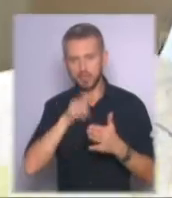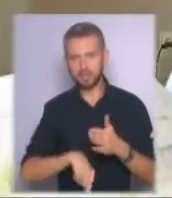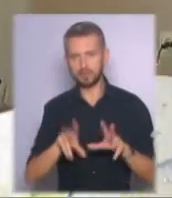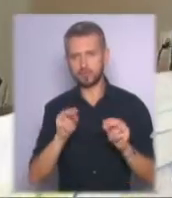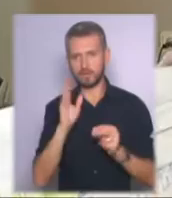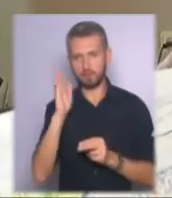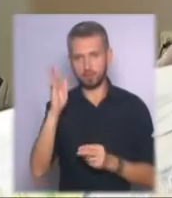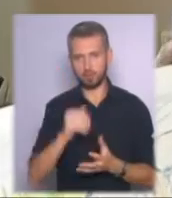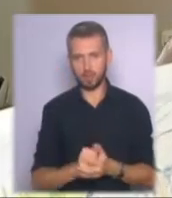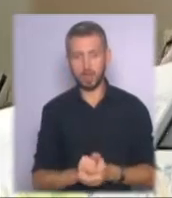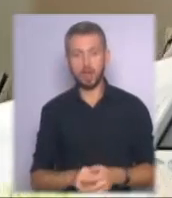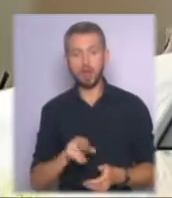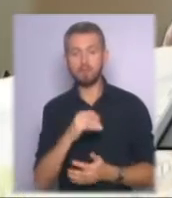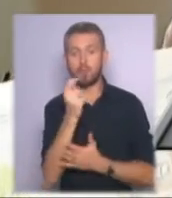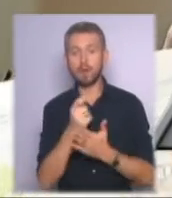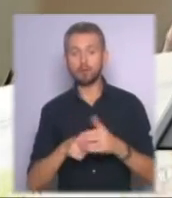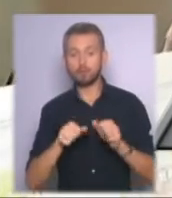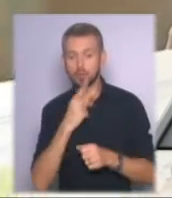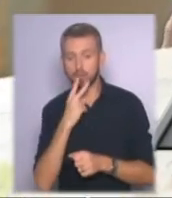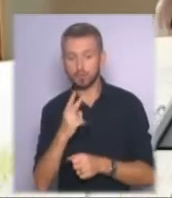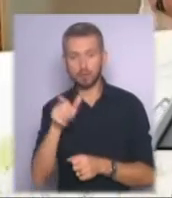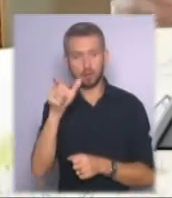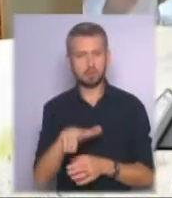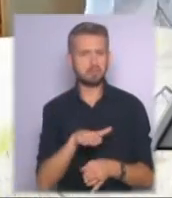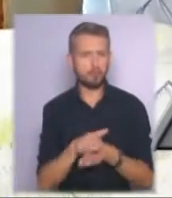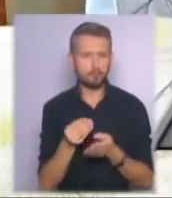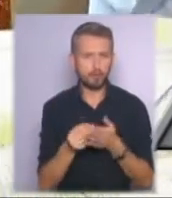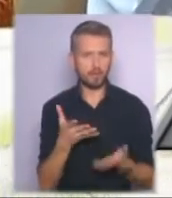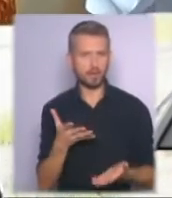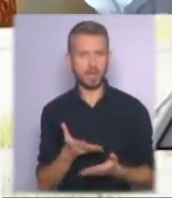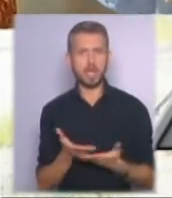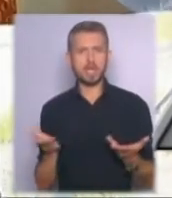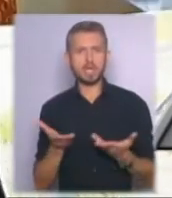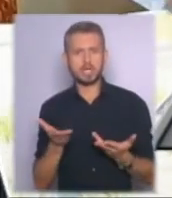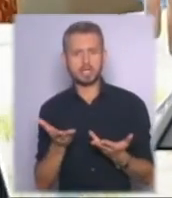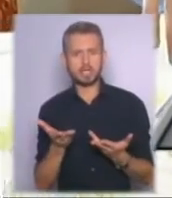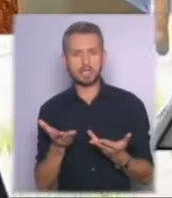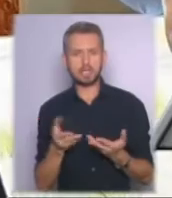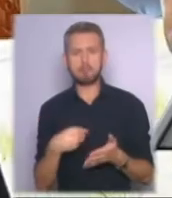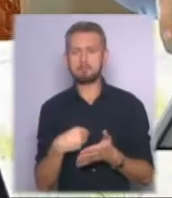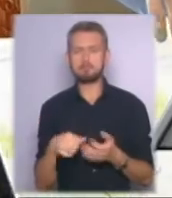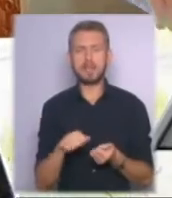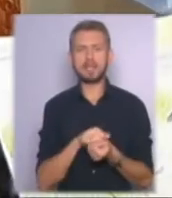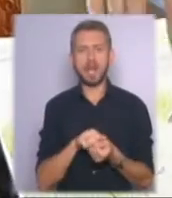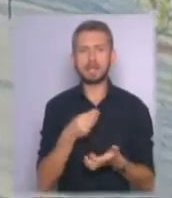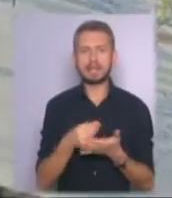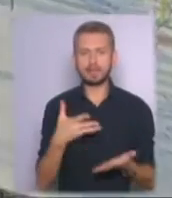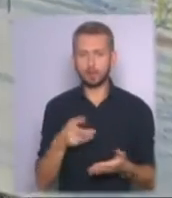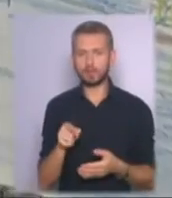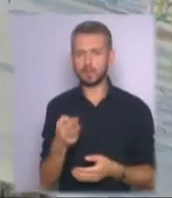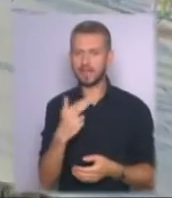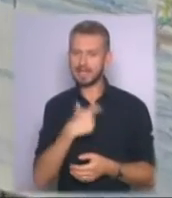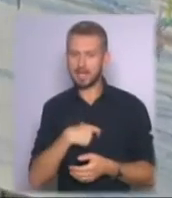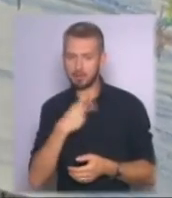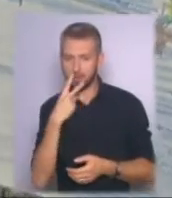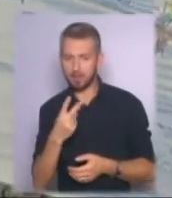По малюнку також можна побачити, що людина є цілком повноцінна, тобто якісь матеріальні цінності він для себе бачить, духовні